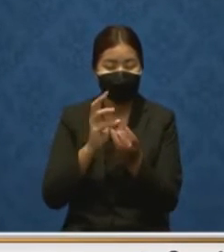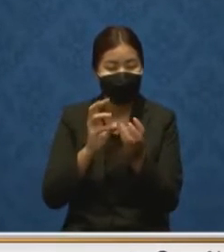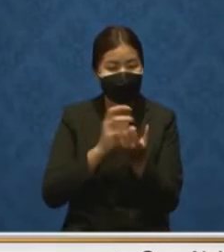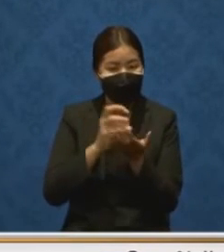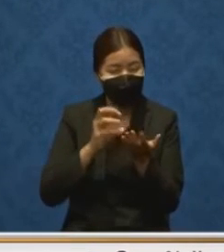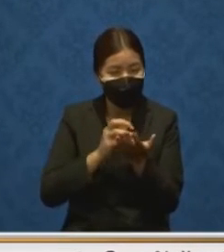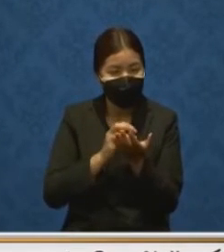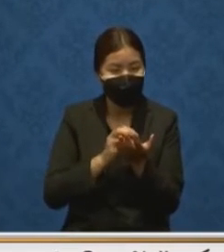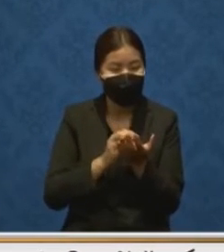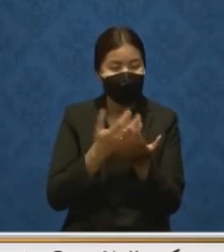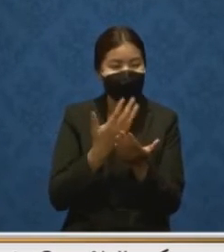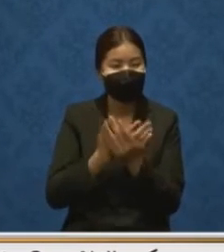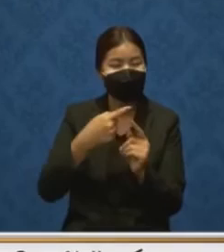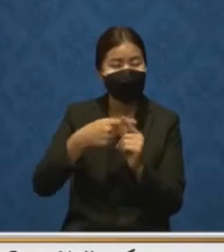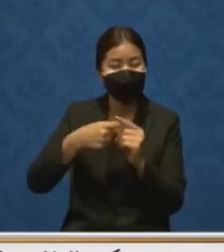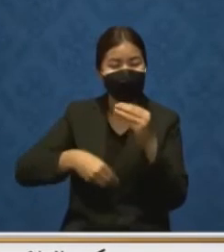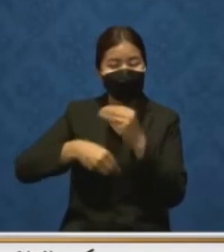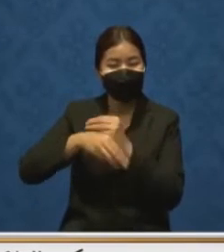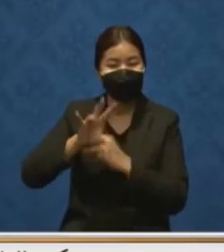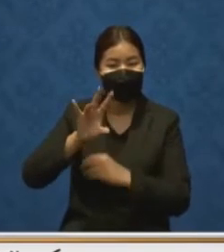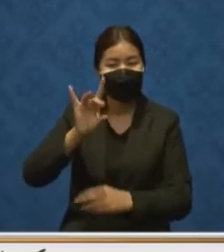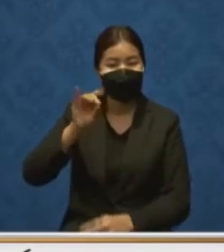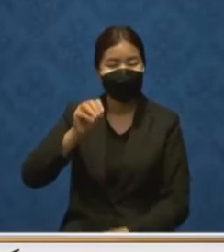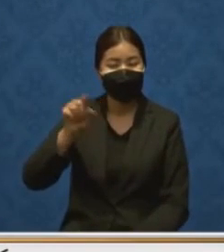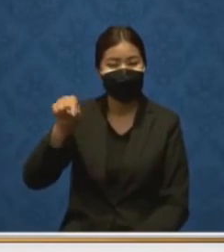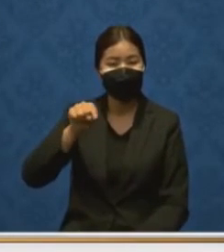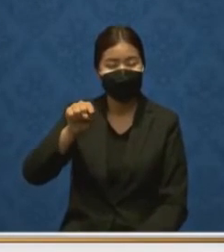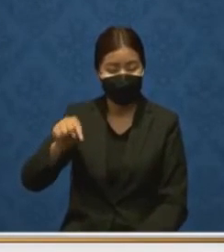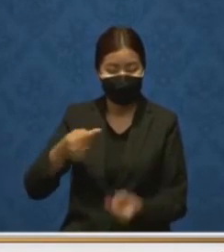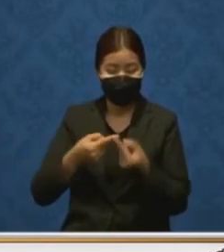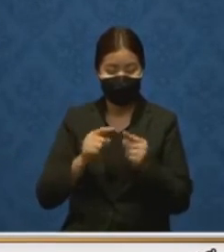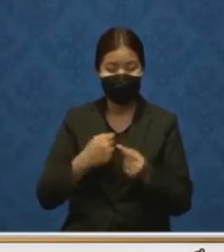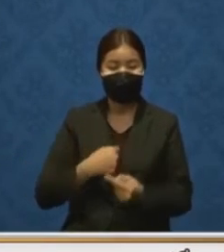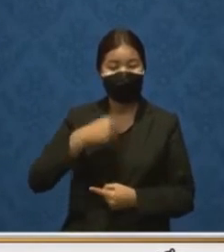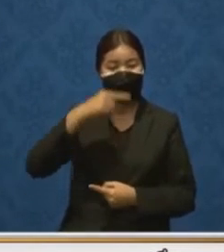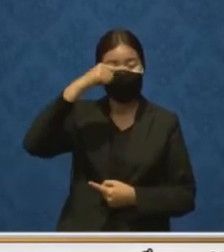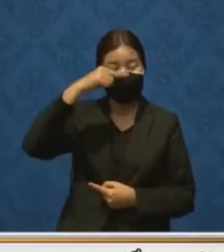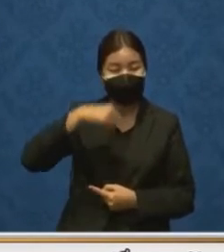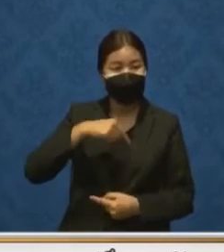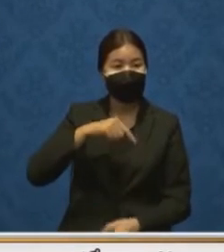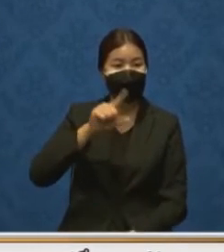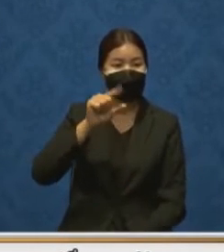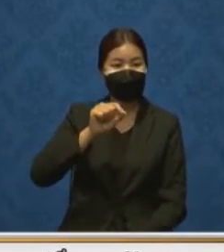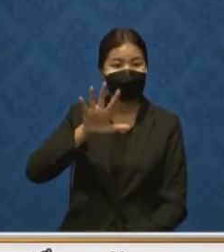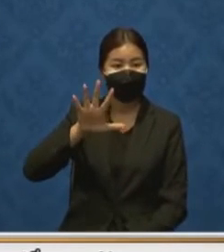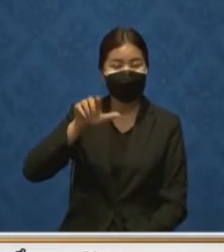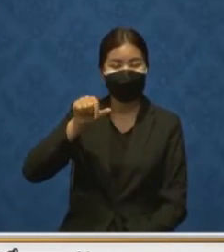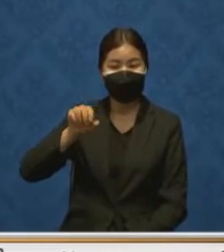80%แต่ประเทศไยเพิ่มขึ้น 25.7%